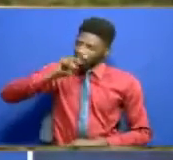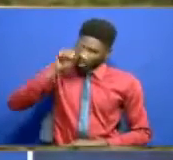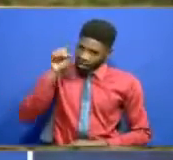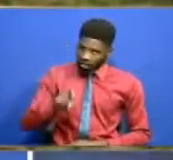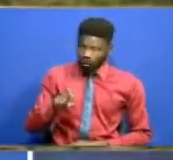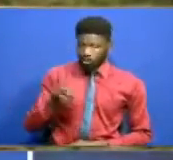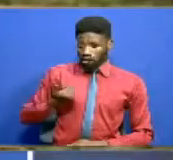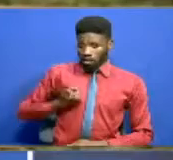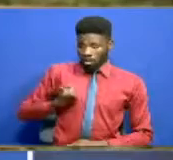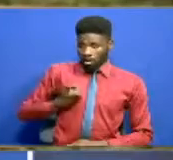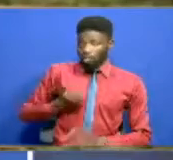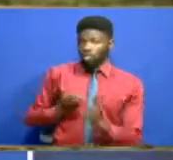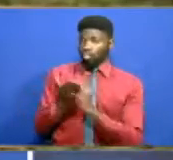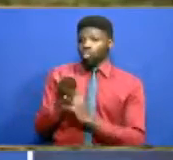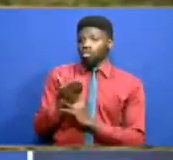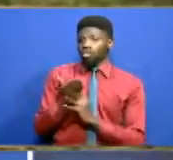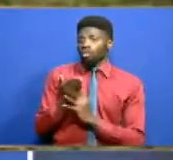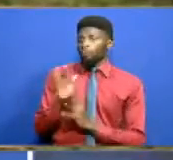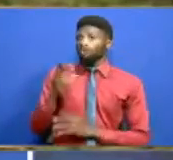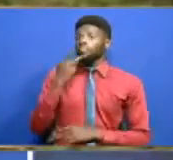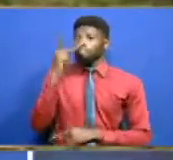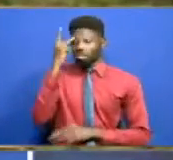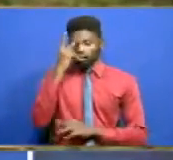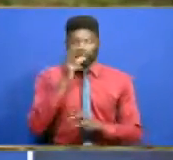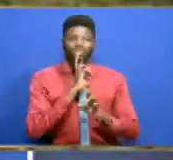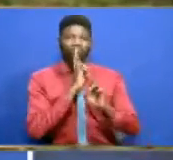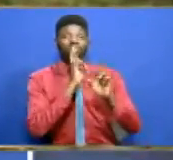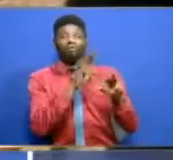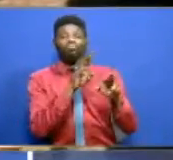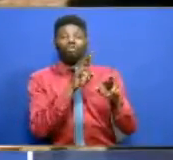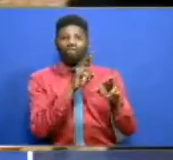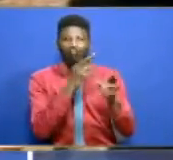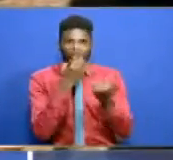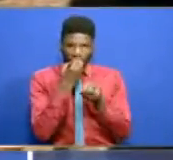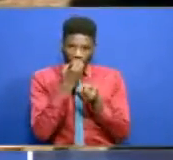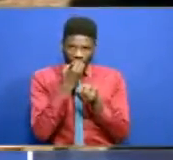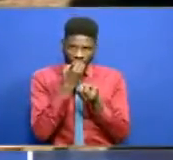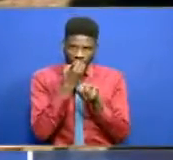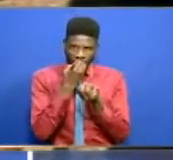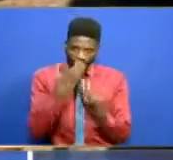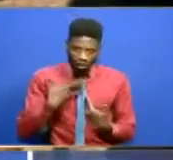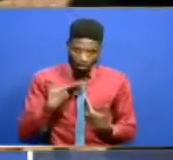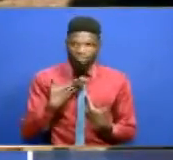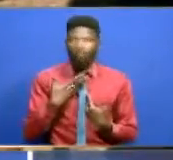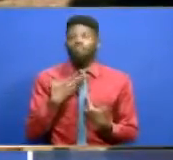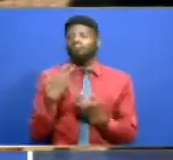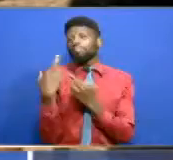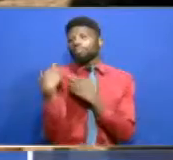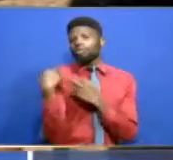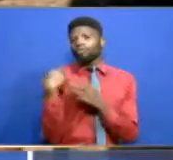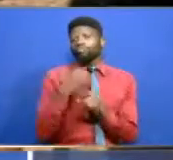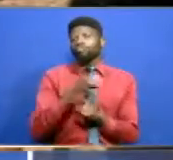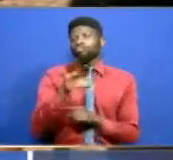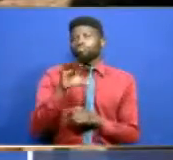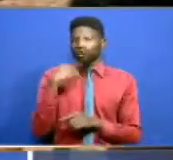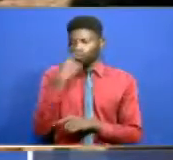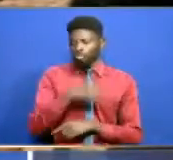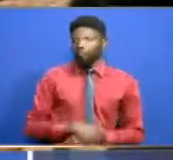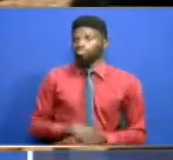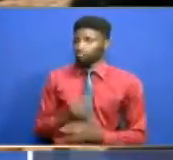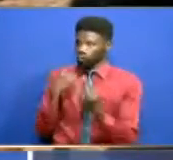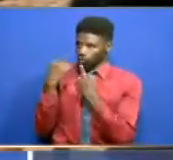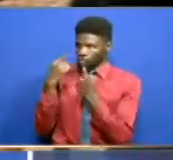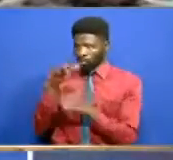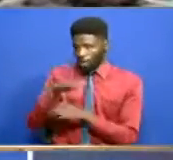mzazi wake atoe habari mimba ni ya nani. Akiongea huko kwa Vonza wakati wa hafla